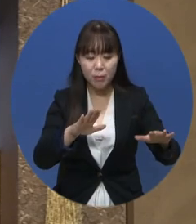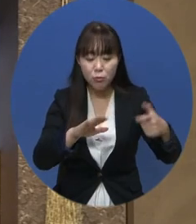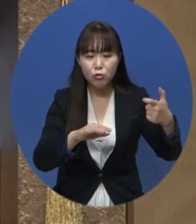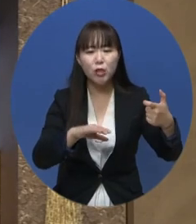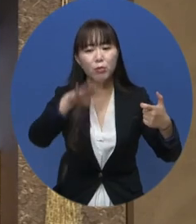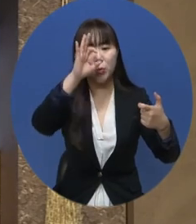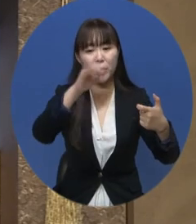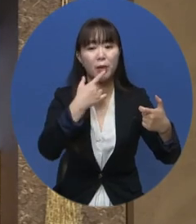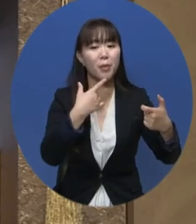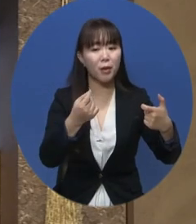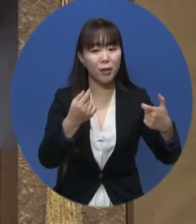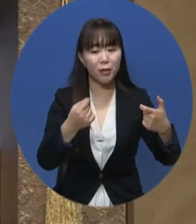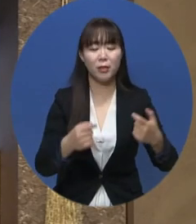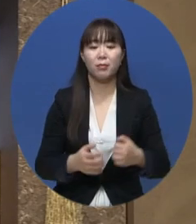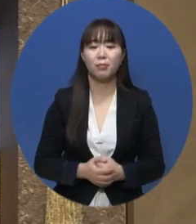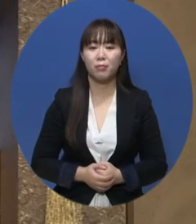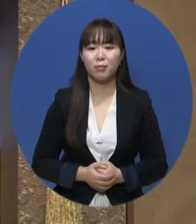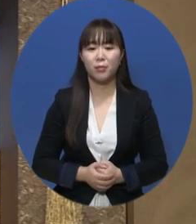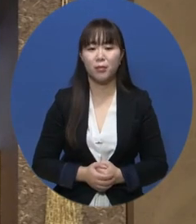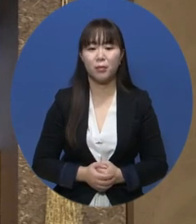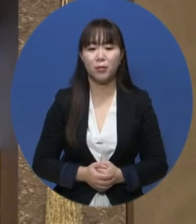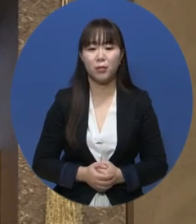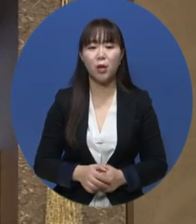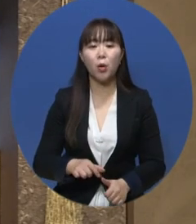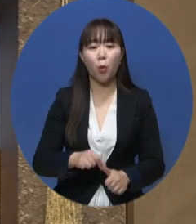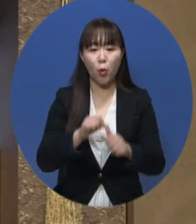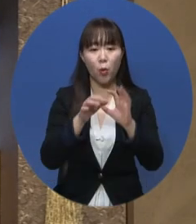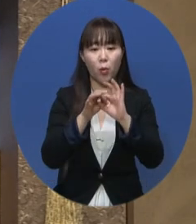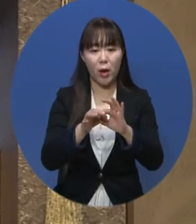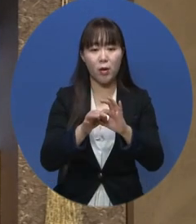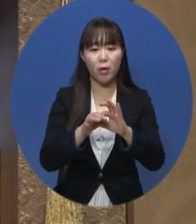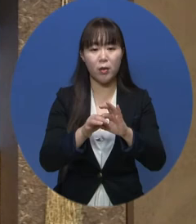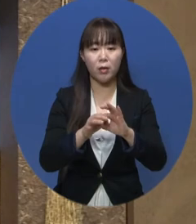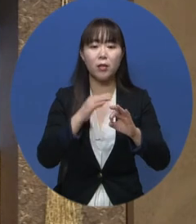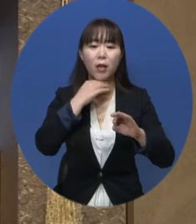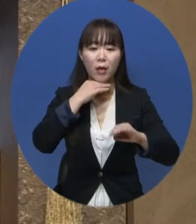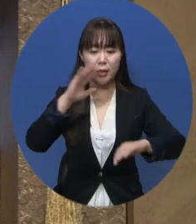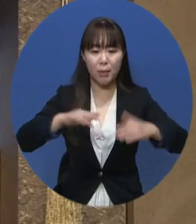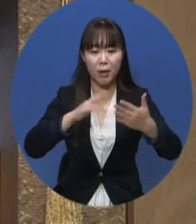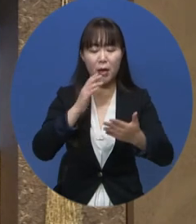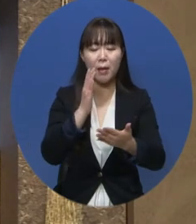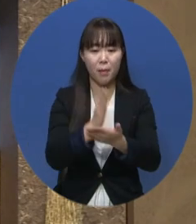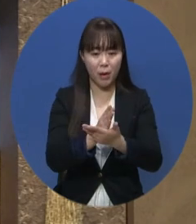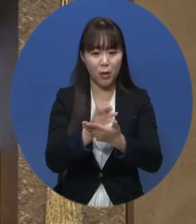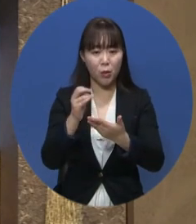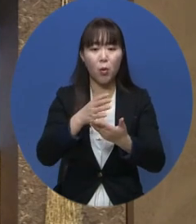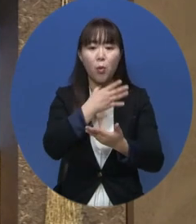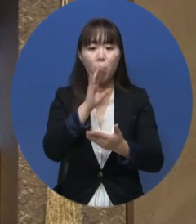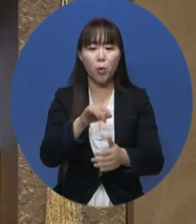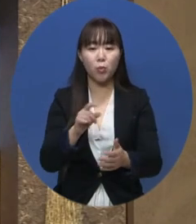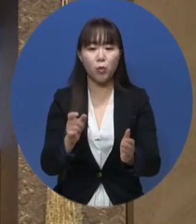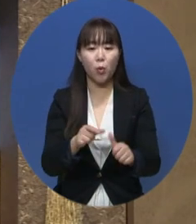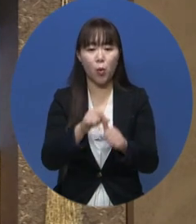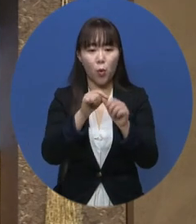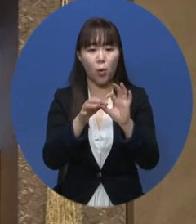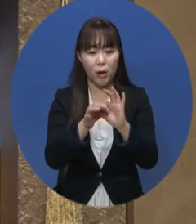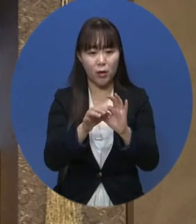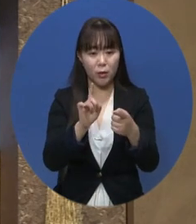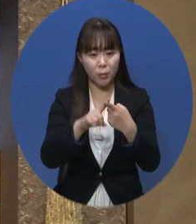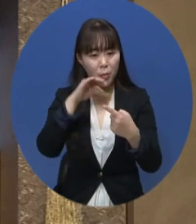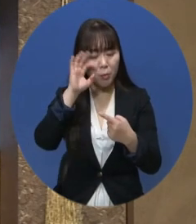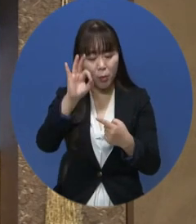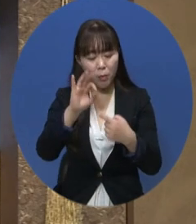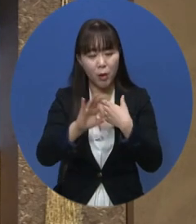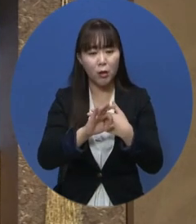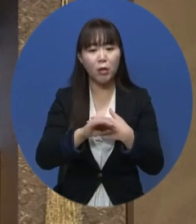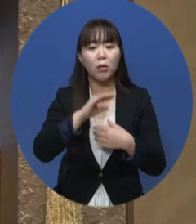있는 거거든요. 네. 그 다음에 고용상 연령 차별 금지 및 고령자 고용 촉진에 관한 법률에 보면